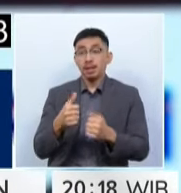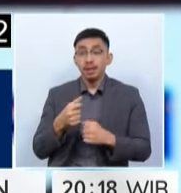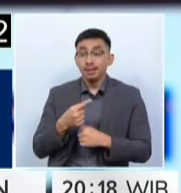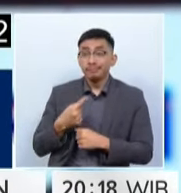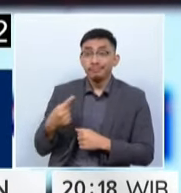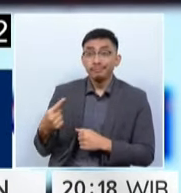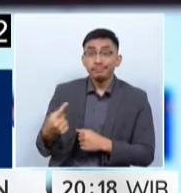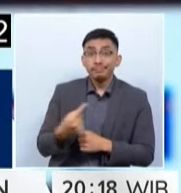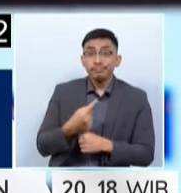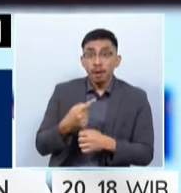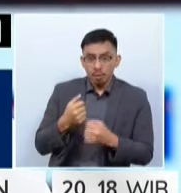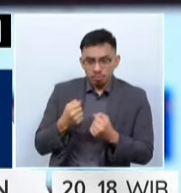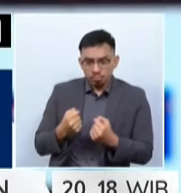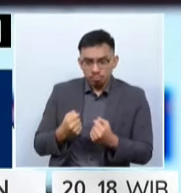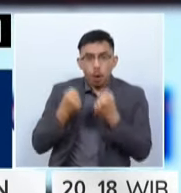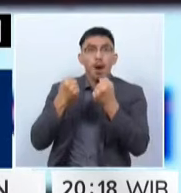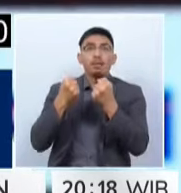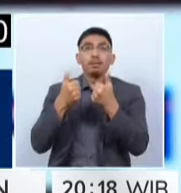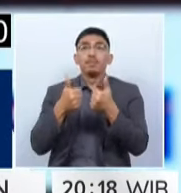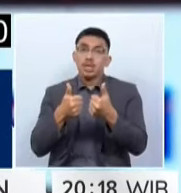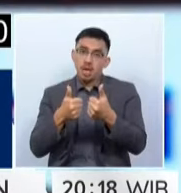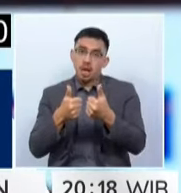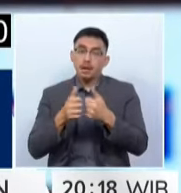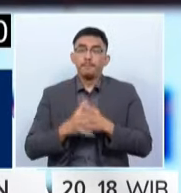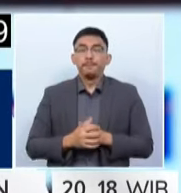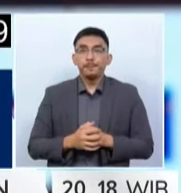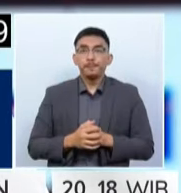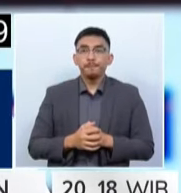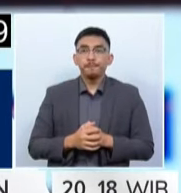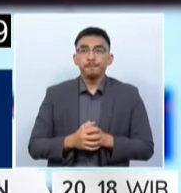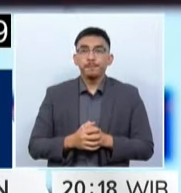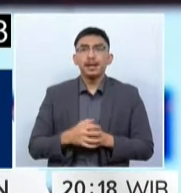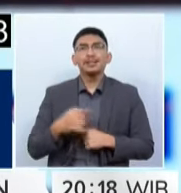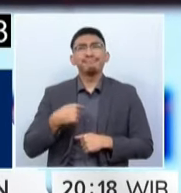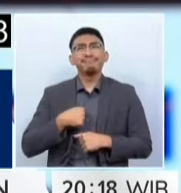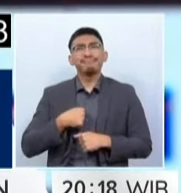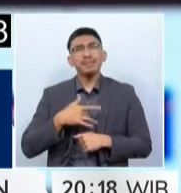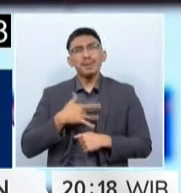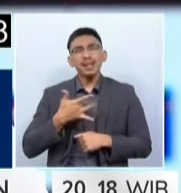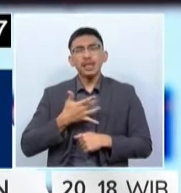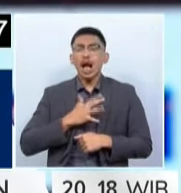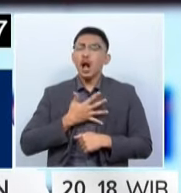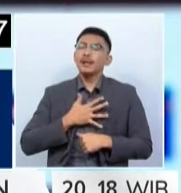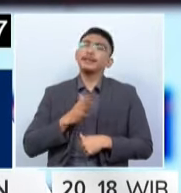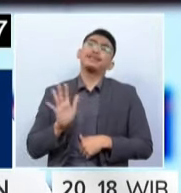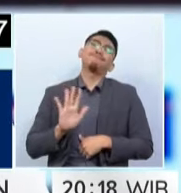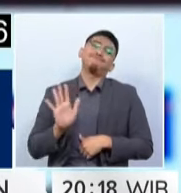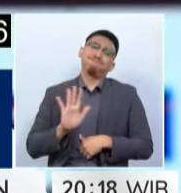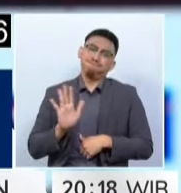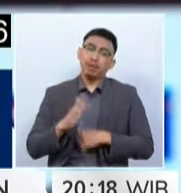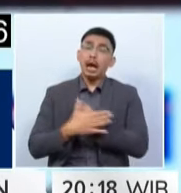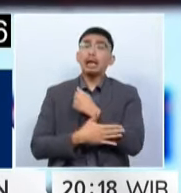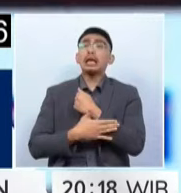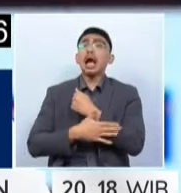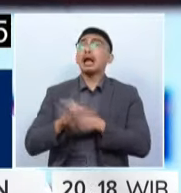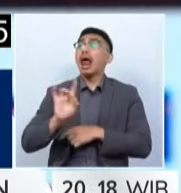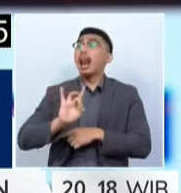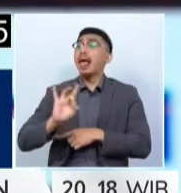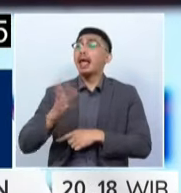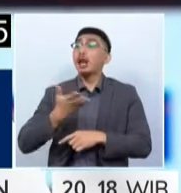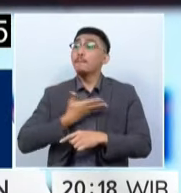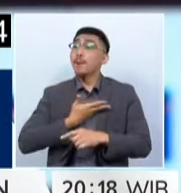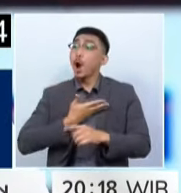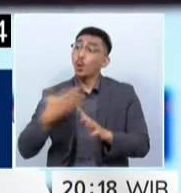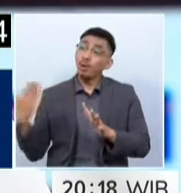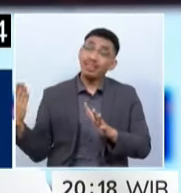jadi saya kok tidak terlalu khaatir negara lain mau intervensi kita